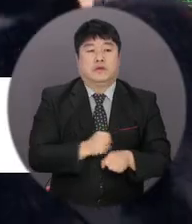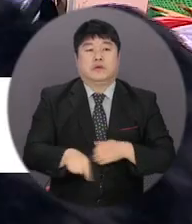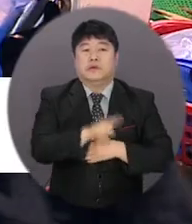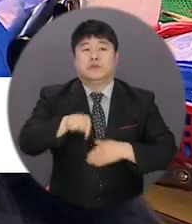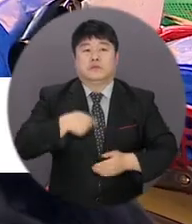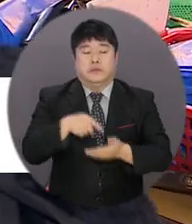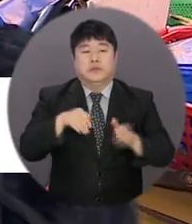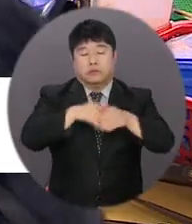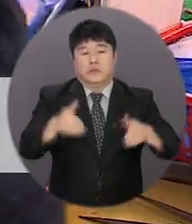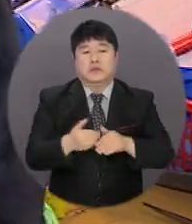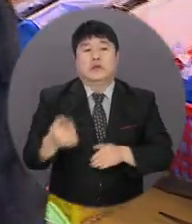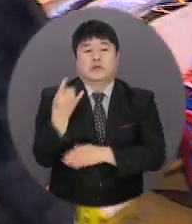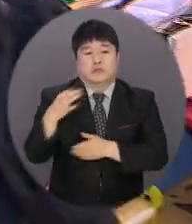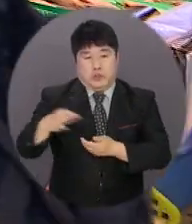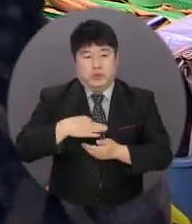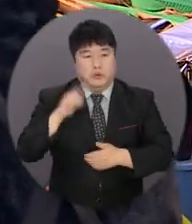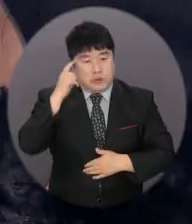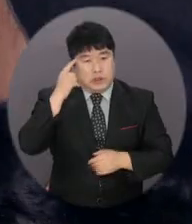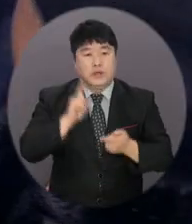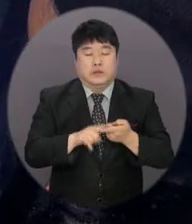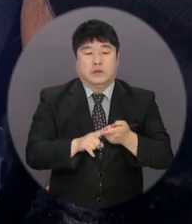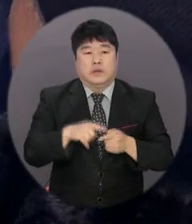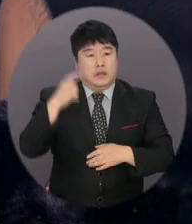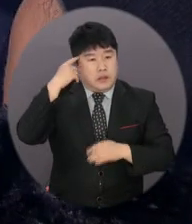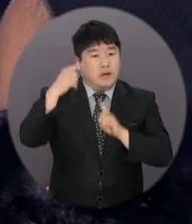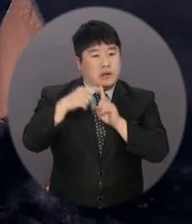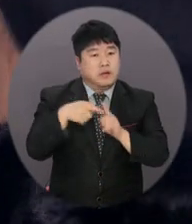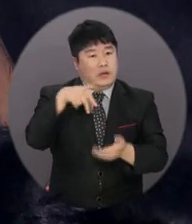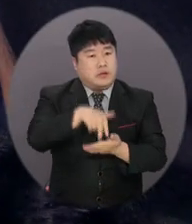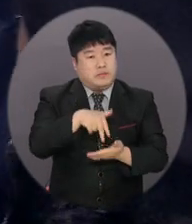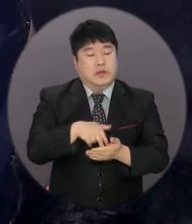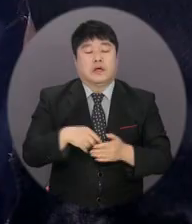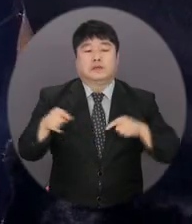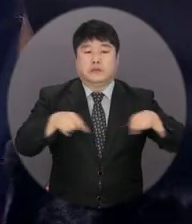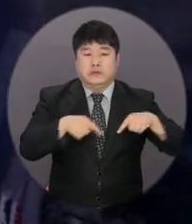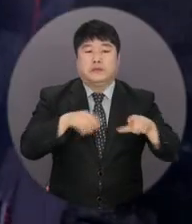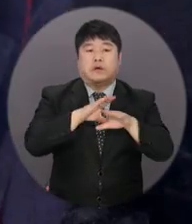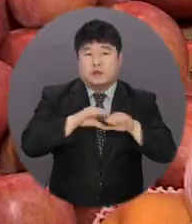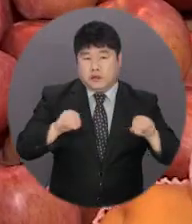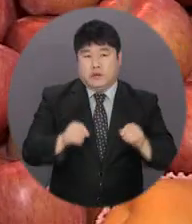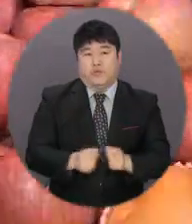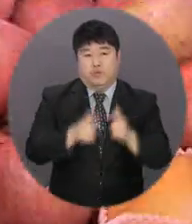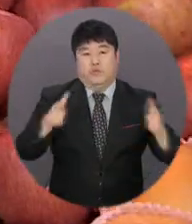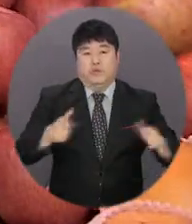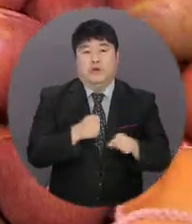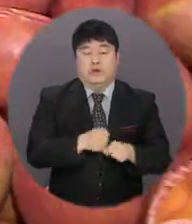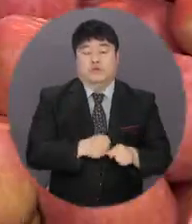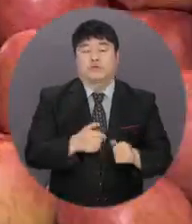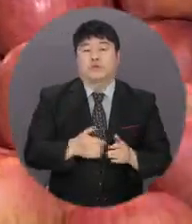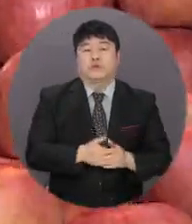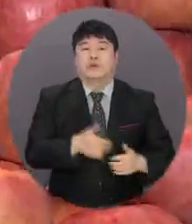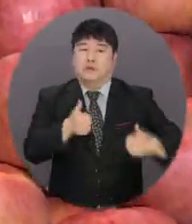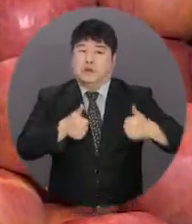이들 지자체는 기본소득의 개념에 대한 긍정적인 입장을 보이면서도 정치적 해석으로 확대되는 것은 경계하고